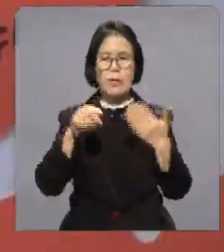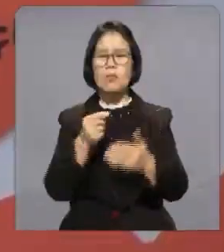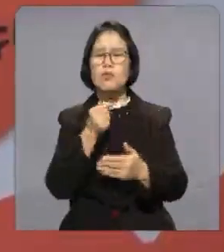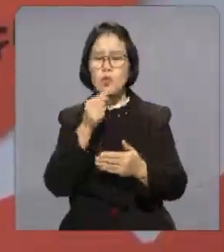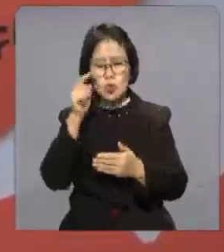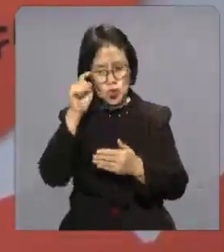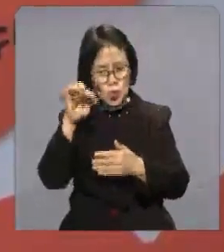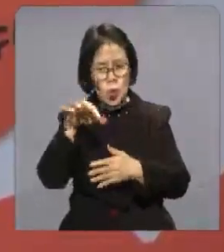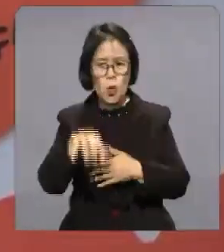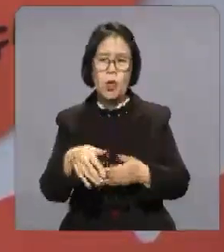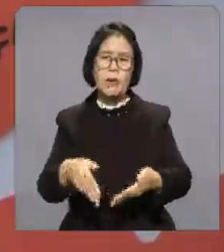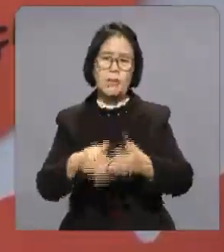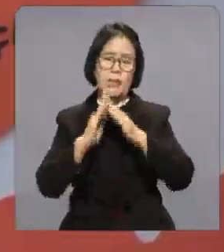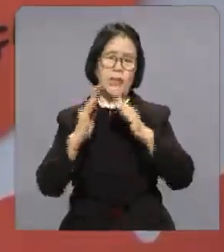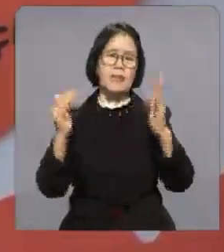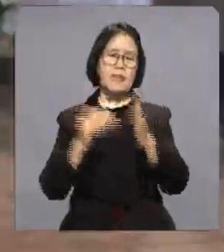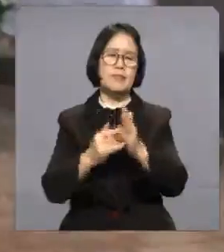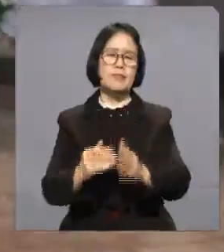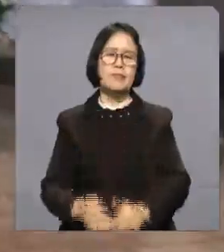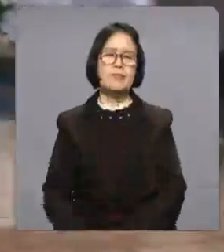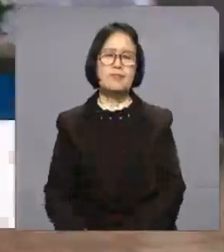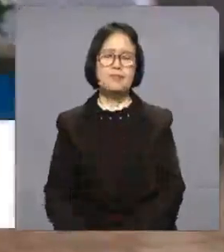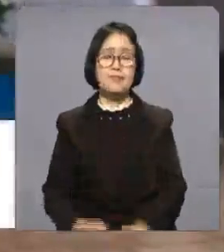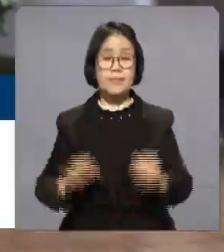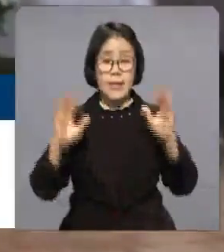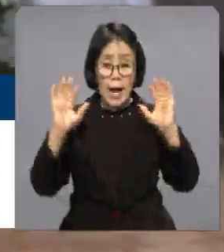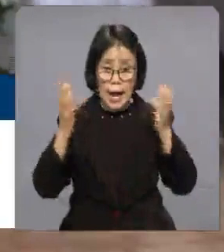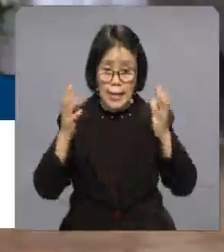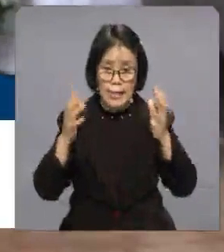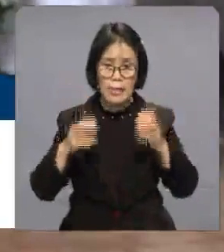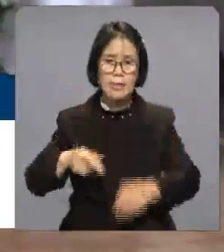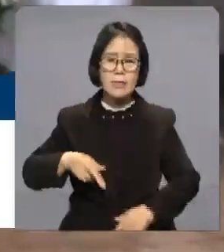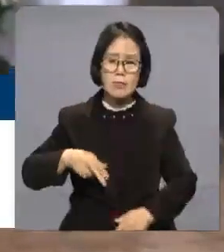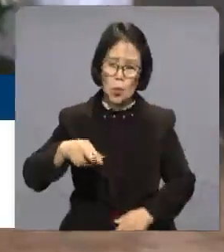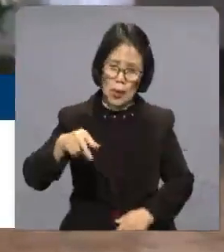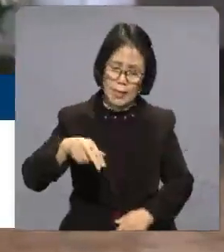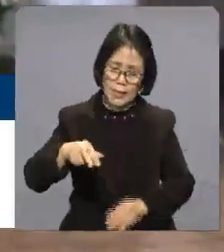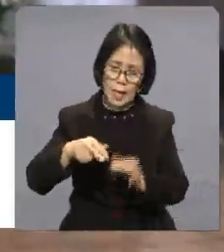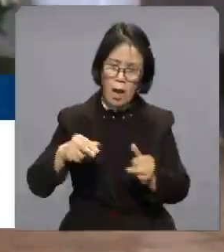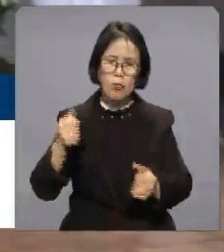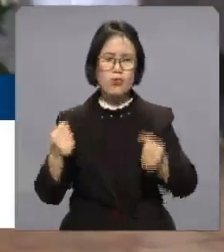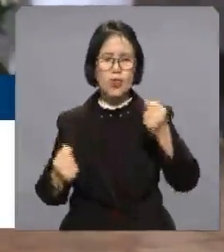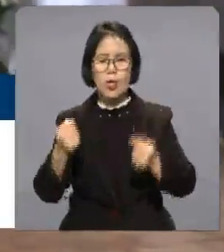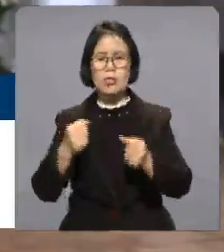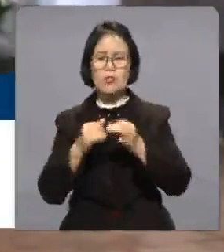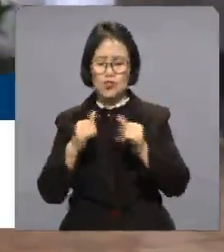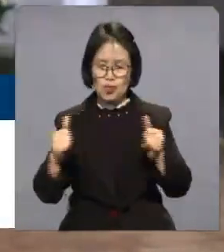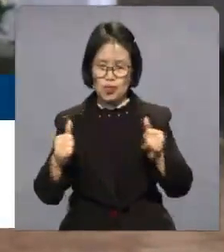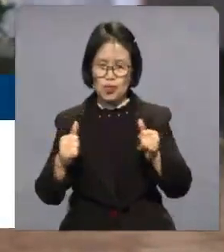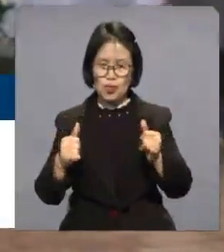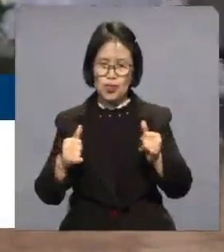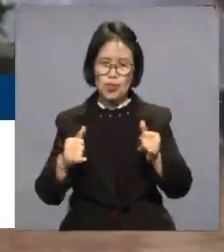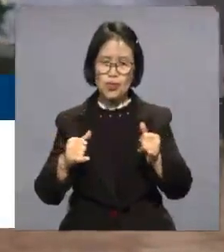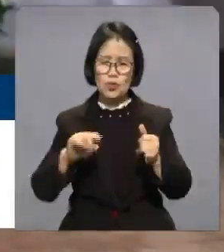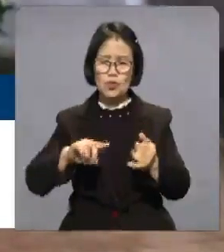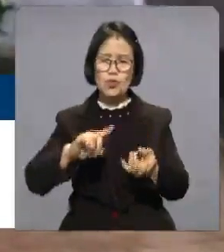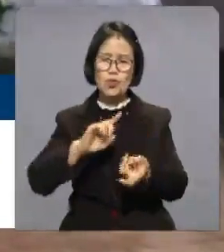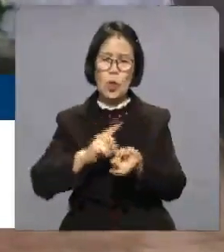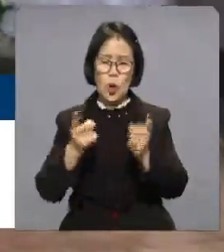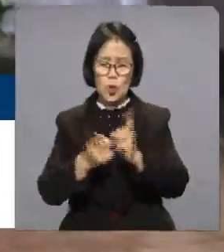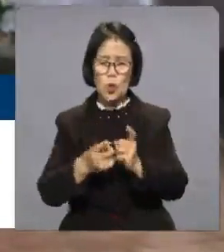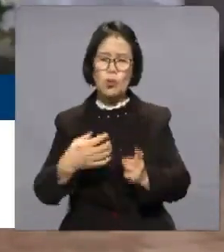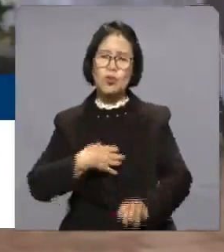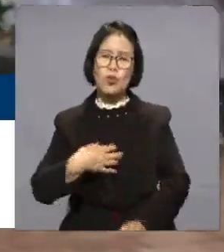추모 공간이 마련됐습니다. 아이들이나 보행자나 그 운전하시는 분들이나 여기는 서로가